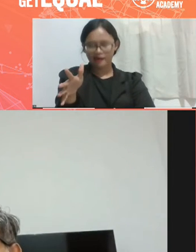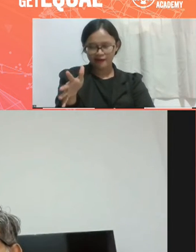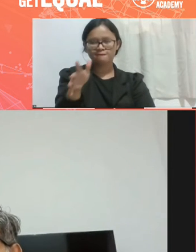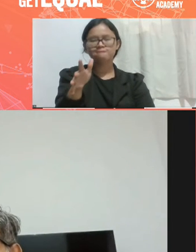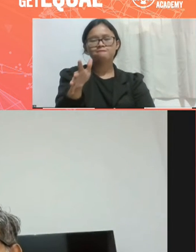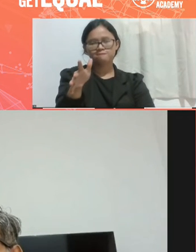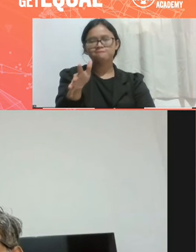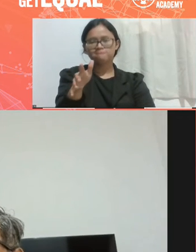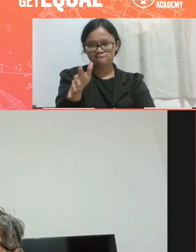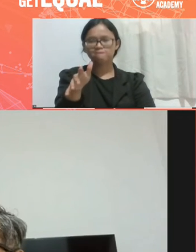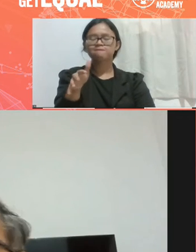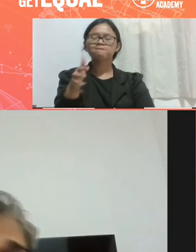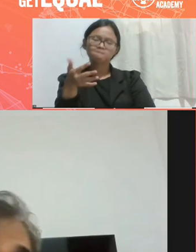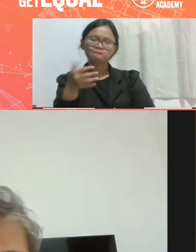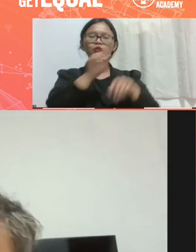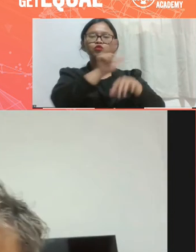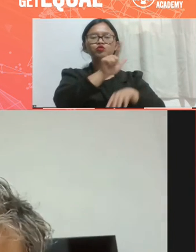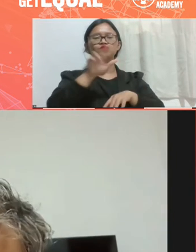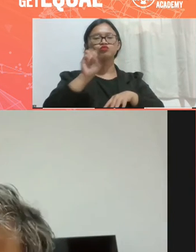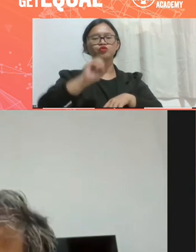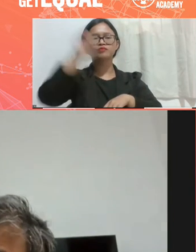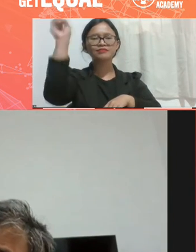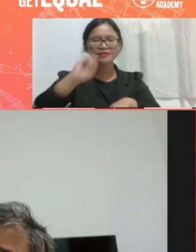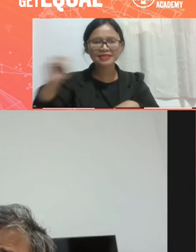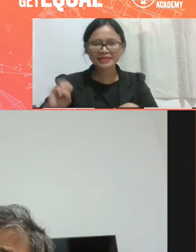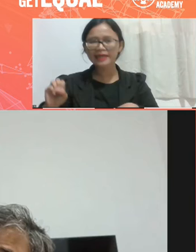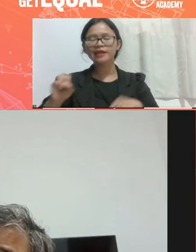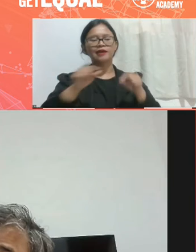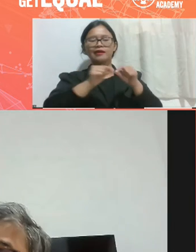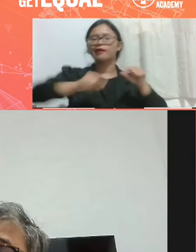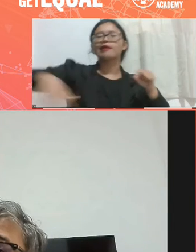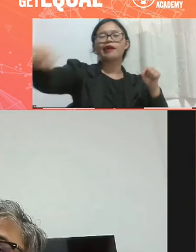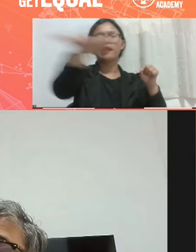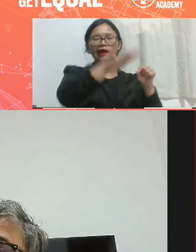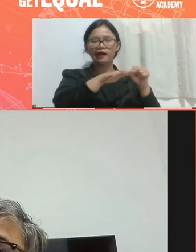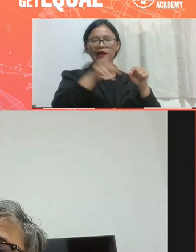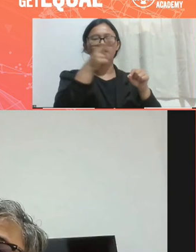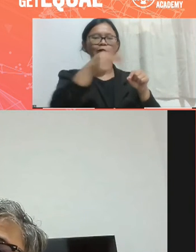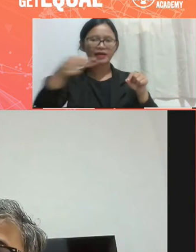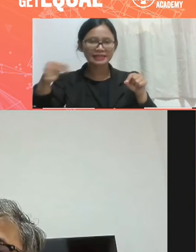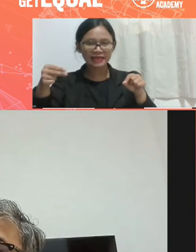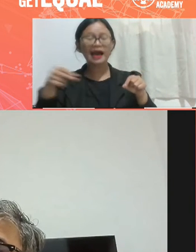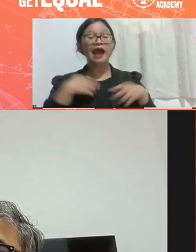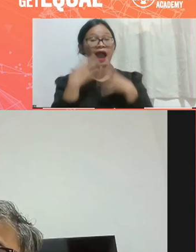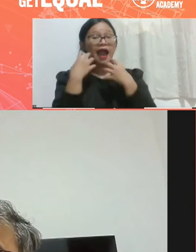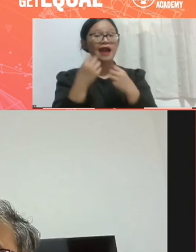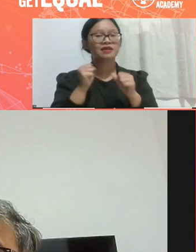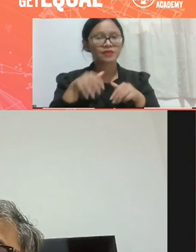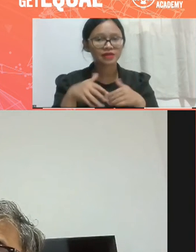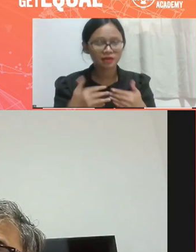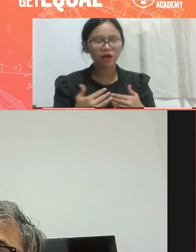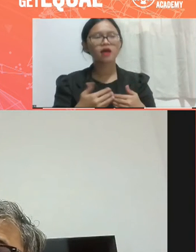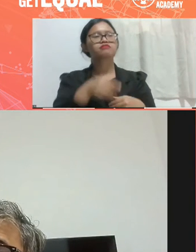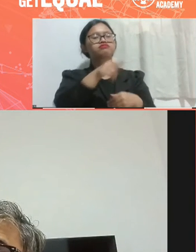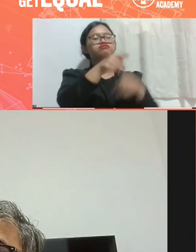yang mengcover sekitar 70% wilayah geografis Indonesia. Nah, saya ingin mereka yang tinggal di